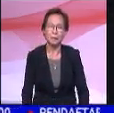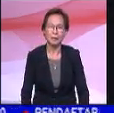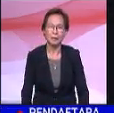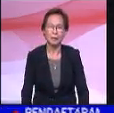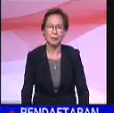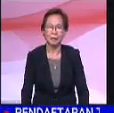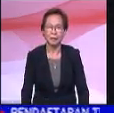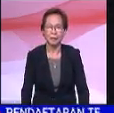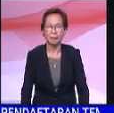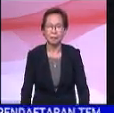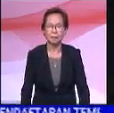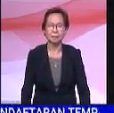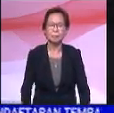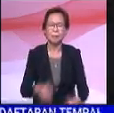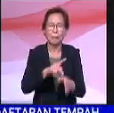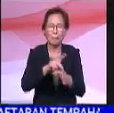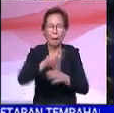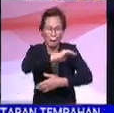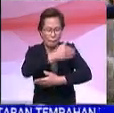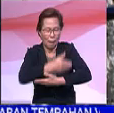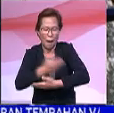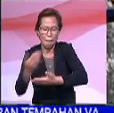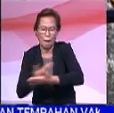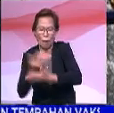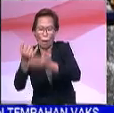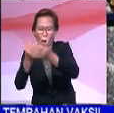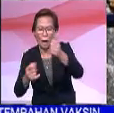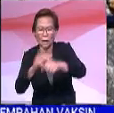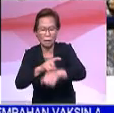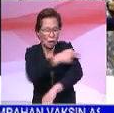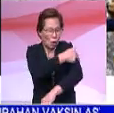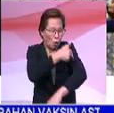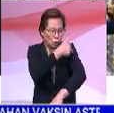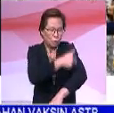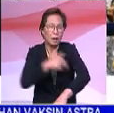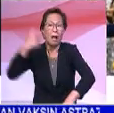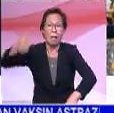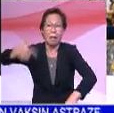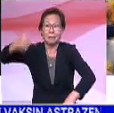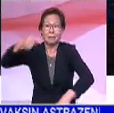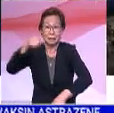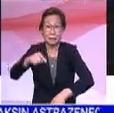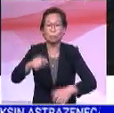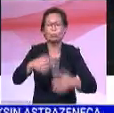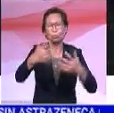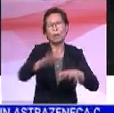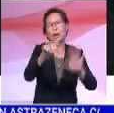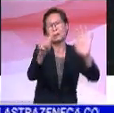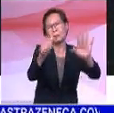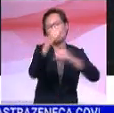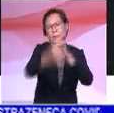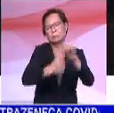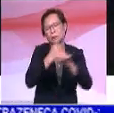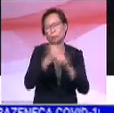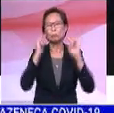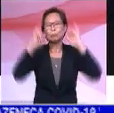Pakar neonatologi atau pakar bayi baru lahir di Hospital King's College London ini sudah 6 tahun